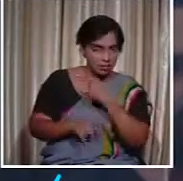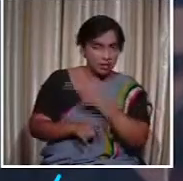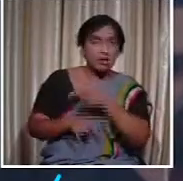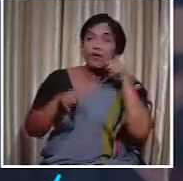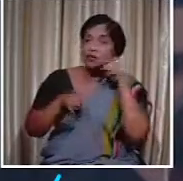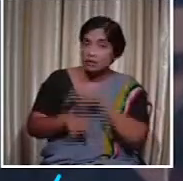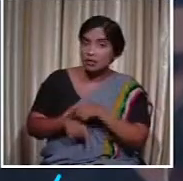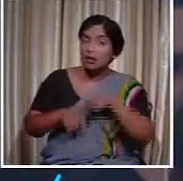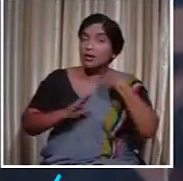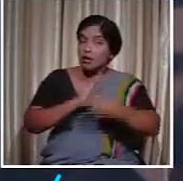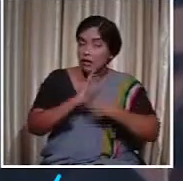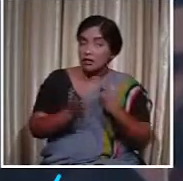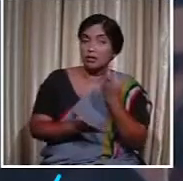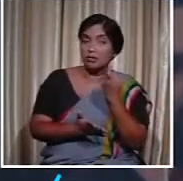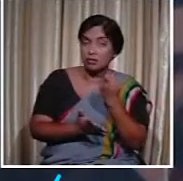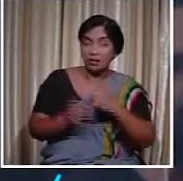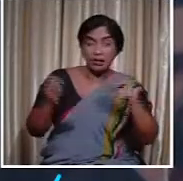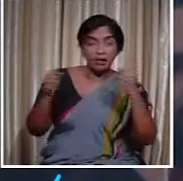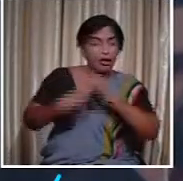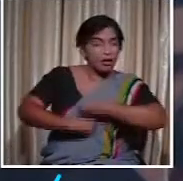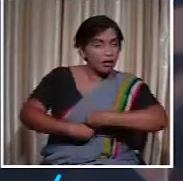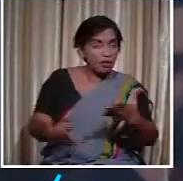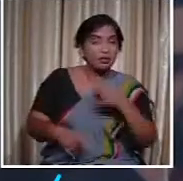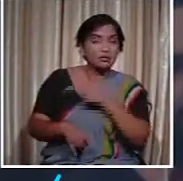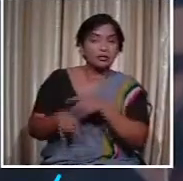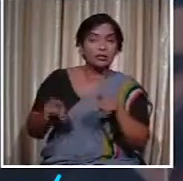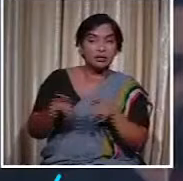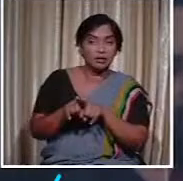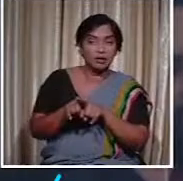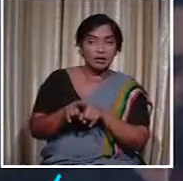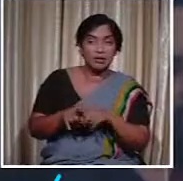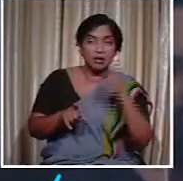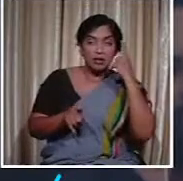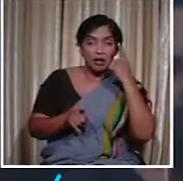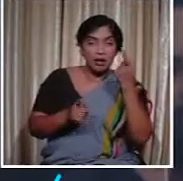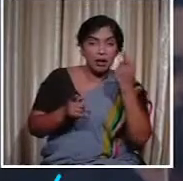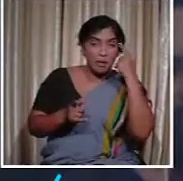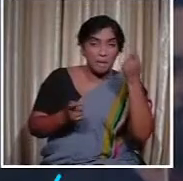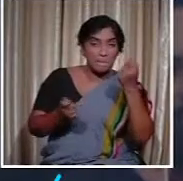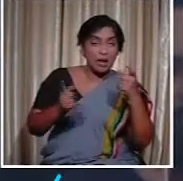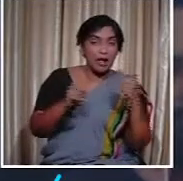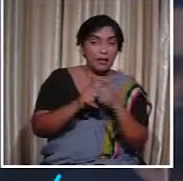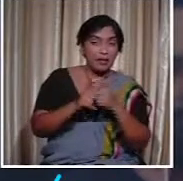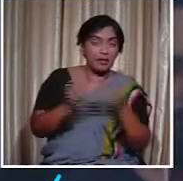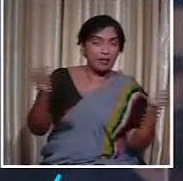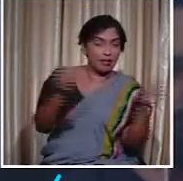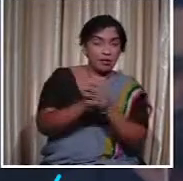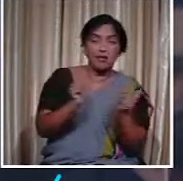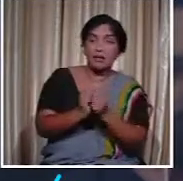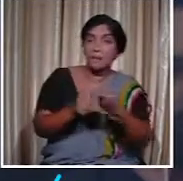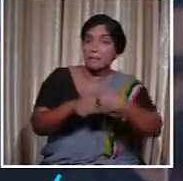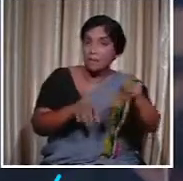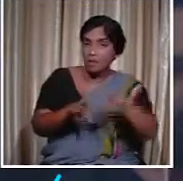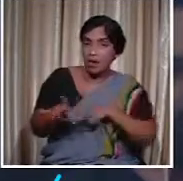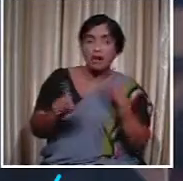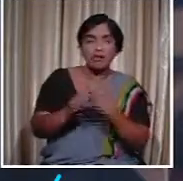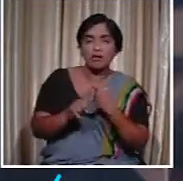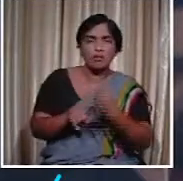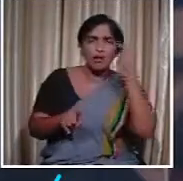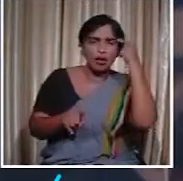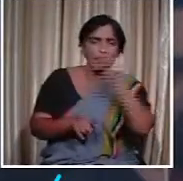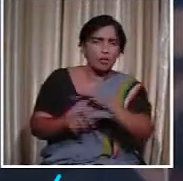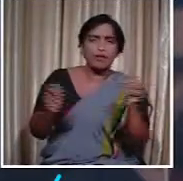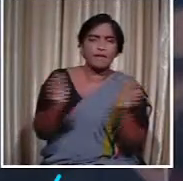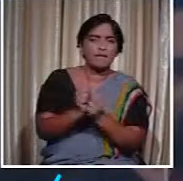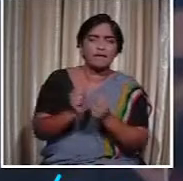එතකොට මේ රටේ ආර්ථිකය ඝාතනය කරන්න මේ කළු සල්ලි වලින් ඩොලර් මාෆියාවක් හදන්න මූලික වෙච්ච කබ්‍රාල්ට විරුද්ධව